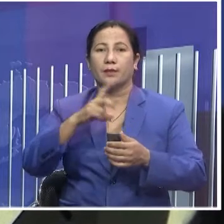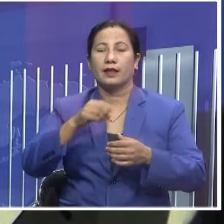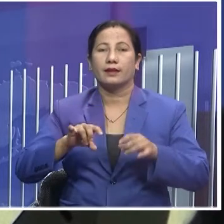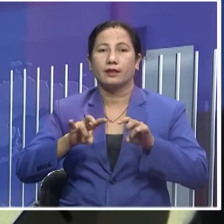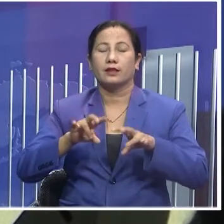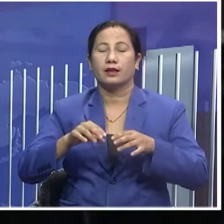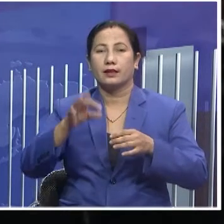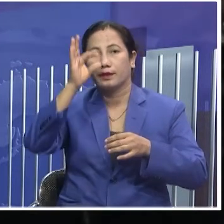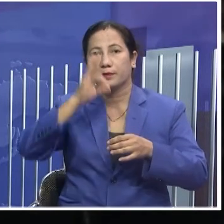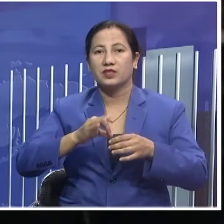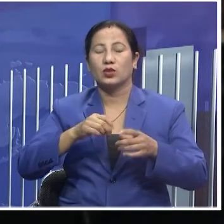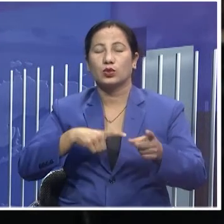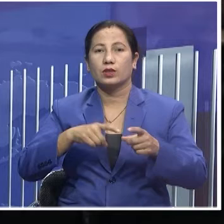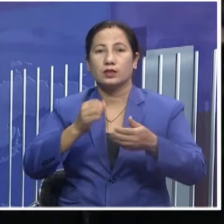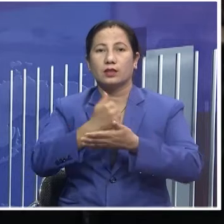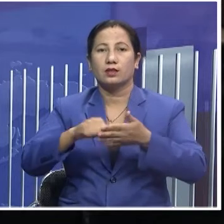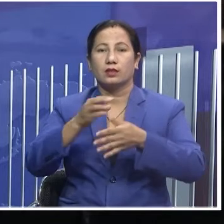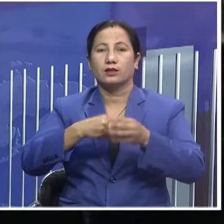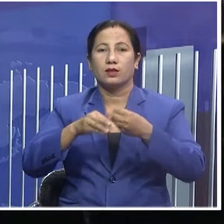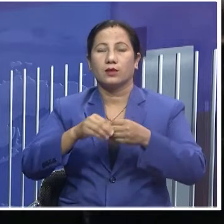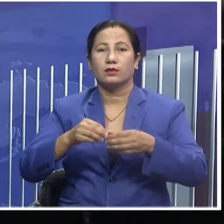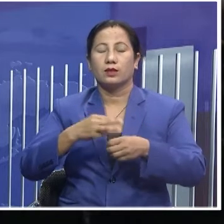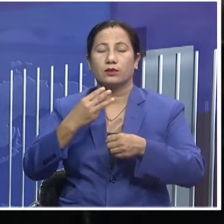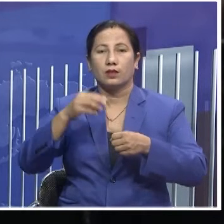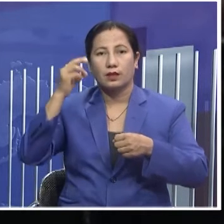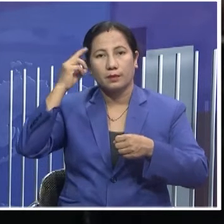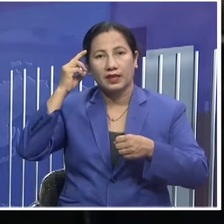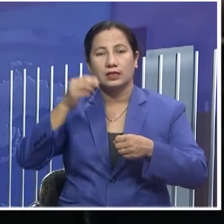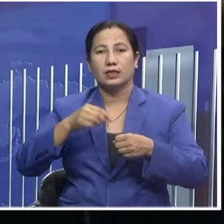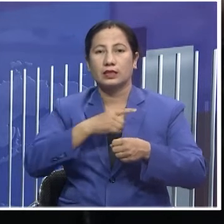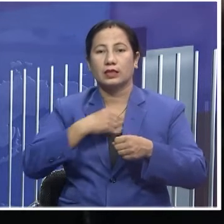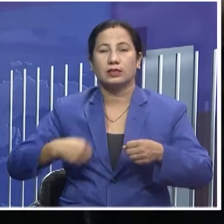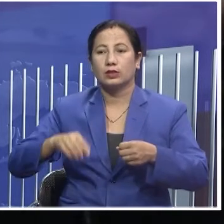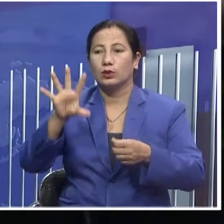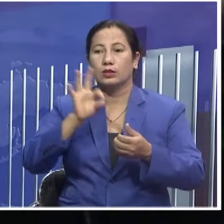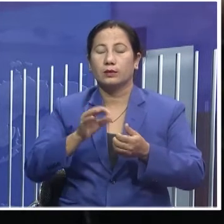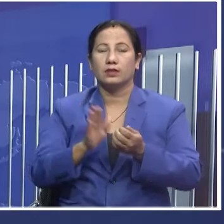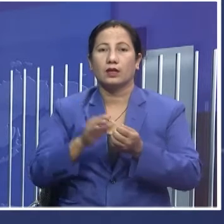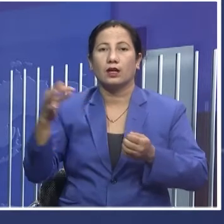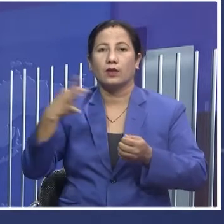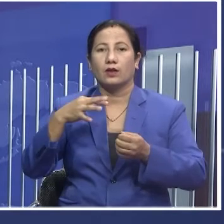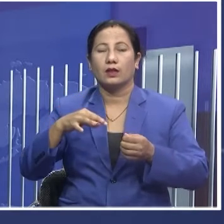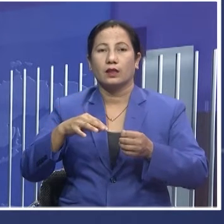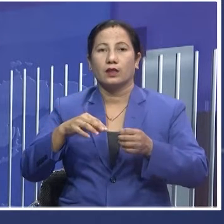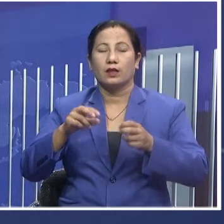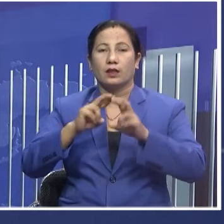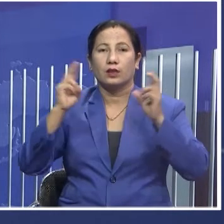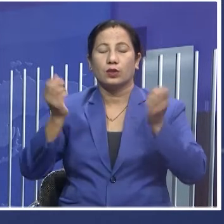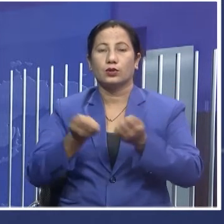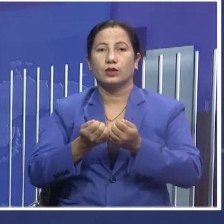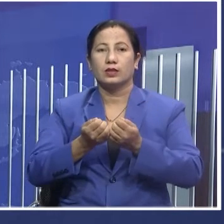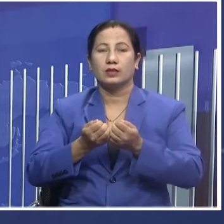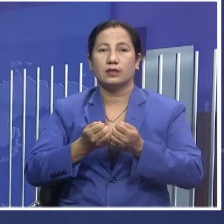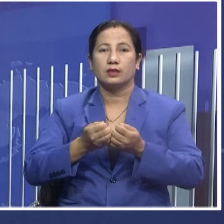गरेको विशेष सुरक्षा सम्झौता शीत युद्धको मानसिकता भएको चीनको टिप्पणी छ। नयाँ सुरक्षा सम्झौता एसिया प्यासिफिक